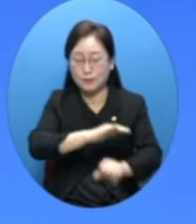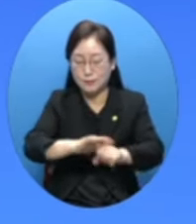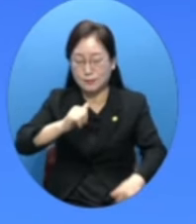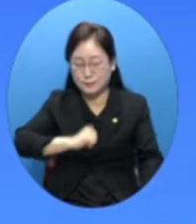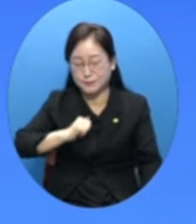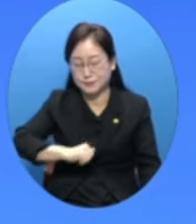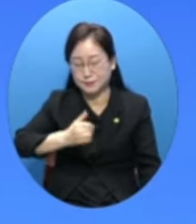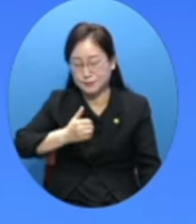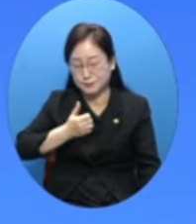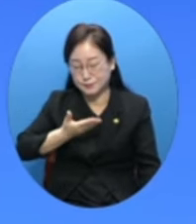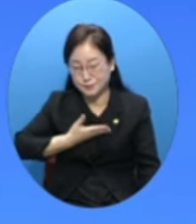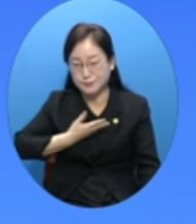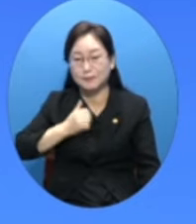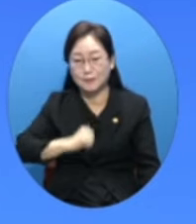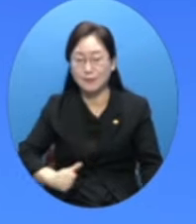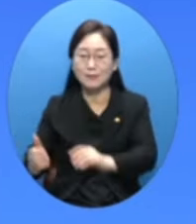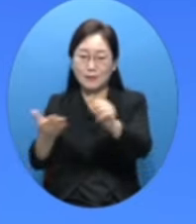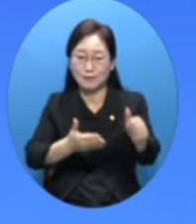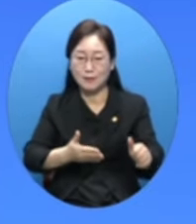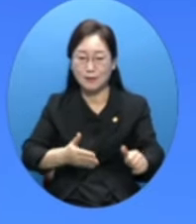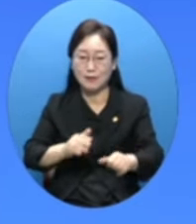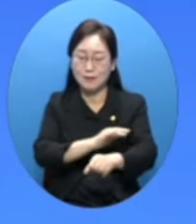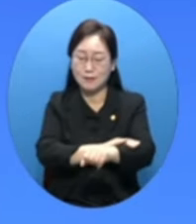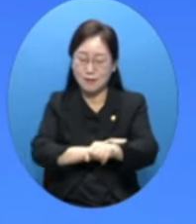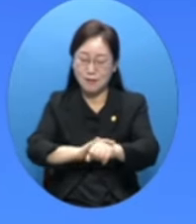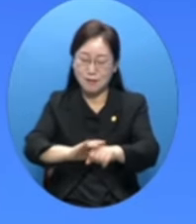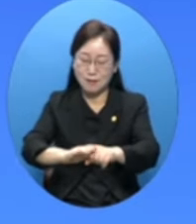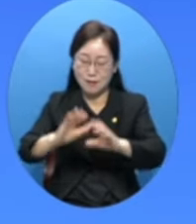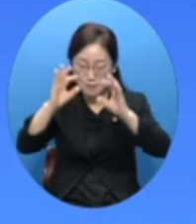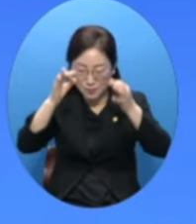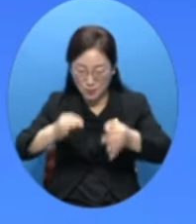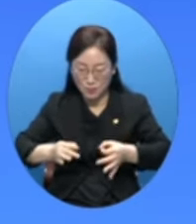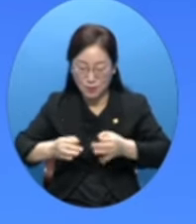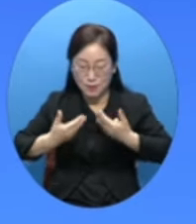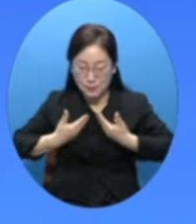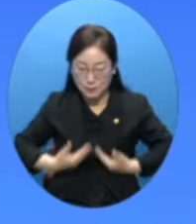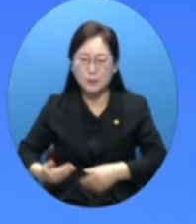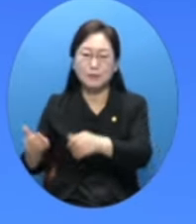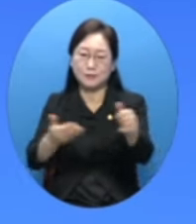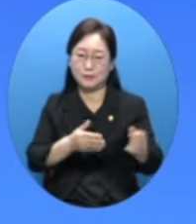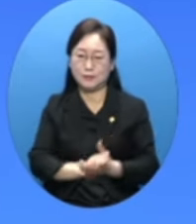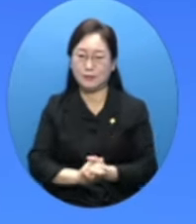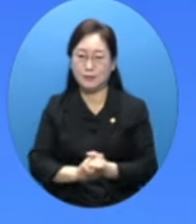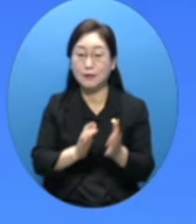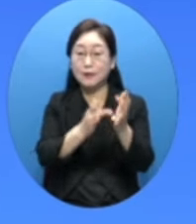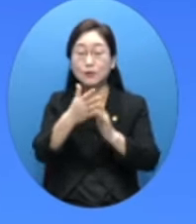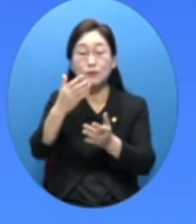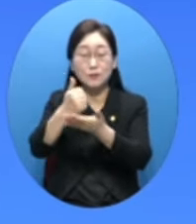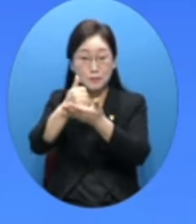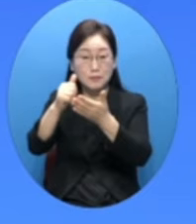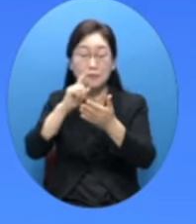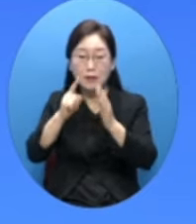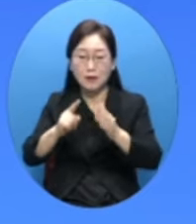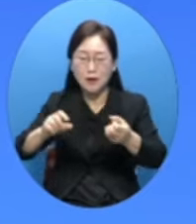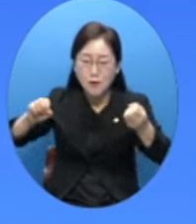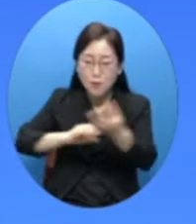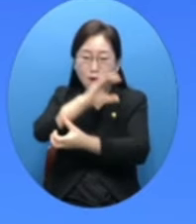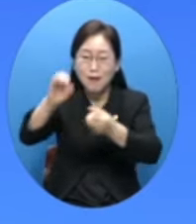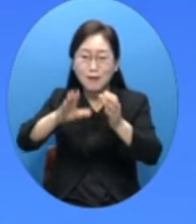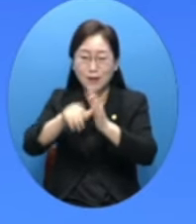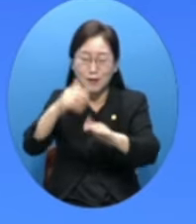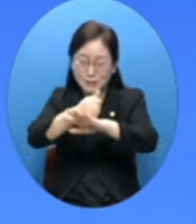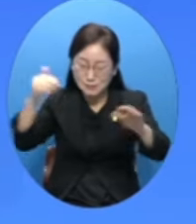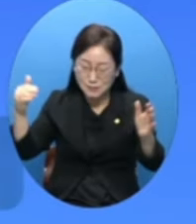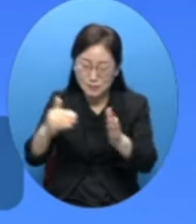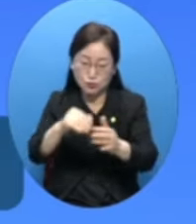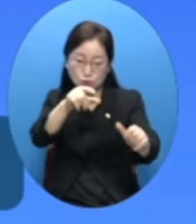됩니다. 우리를 자신을 잘 다스려야 됩니다. 예수님께서 환난의 때 끝까지 견디는 자는